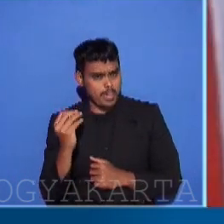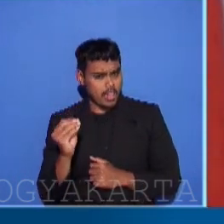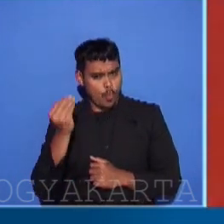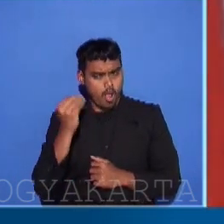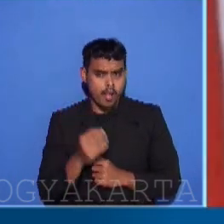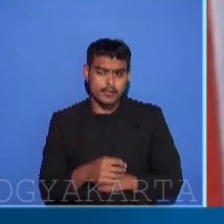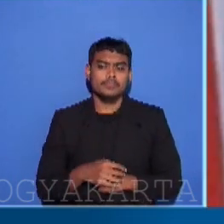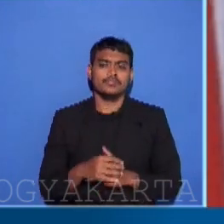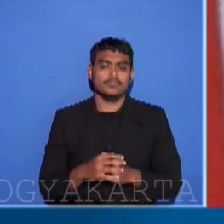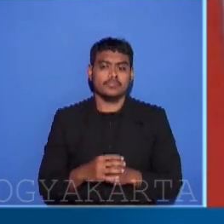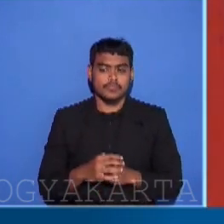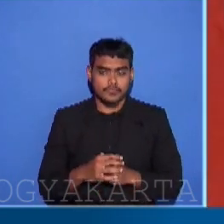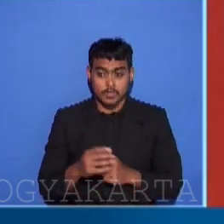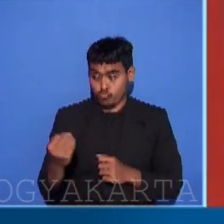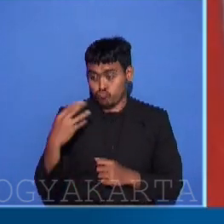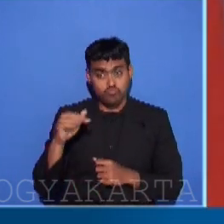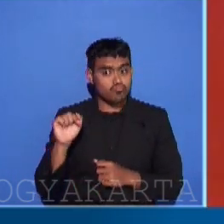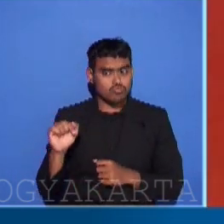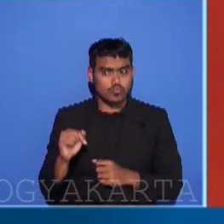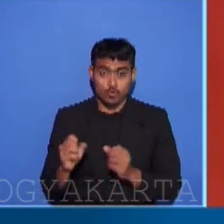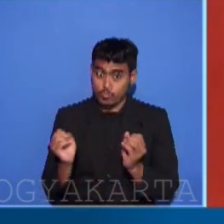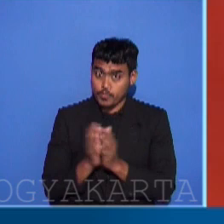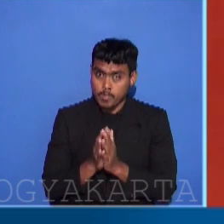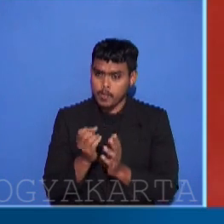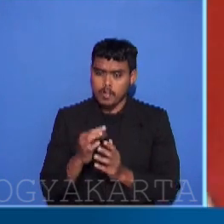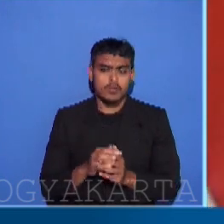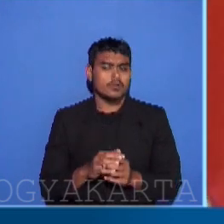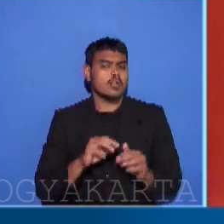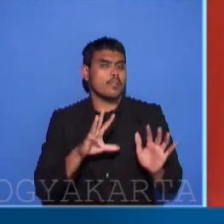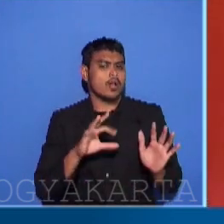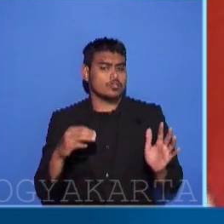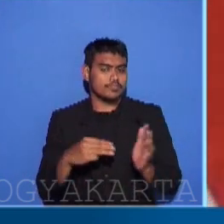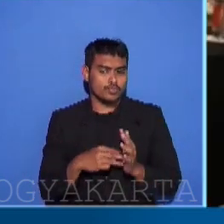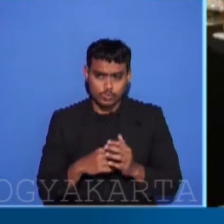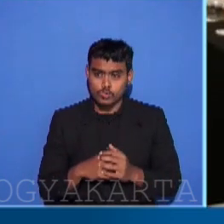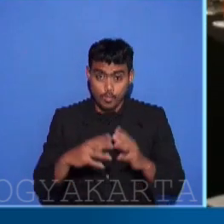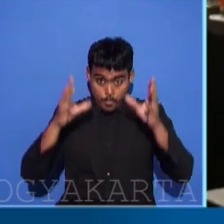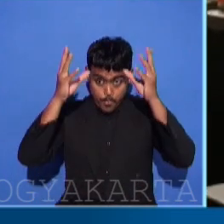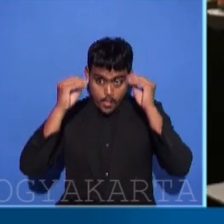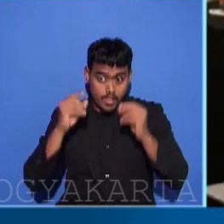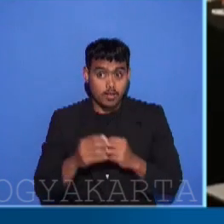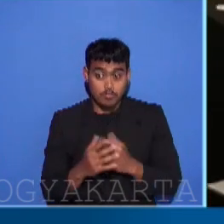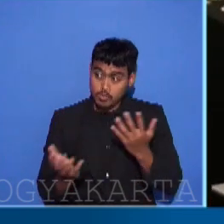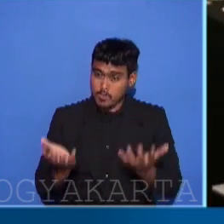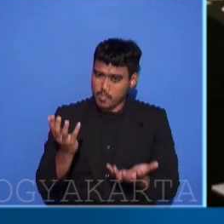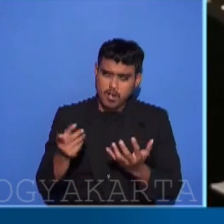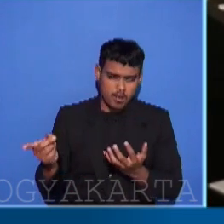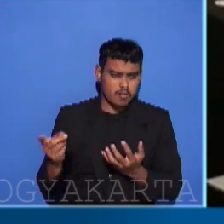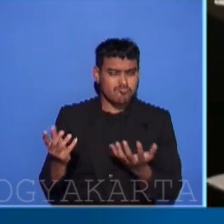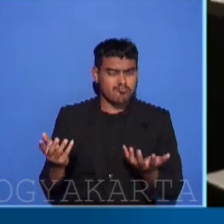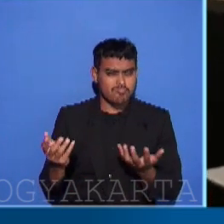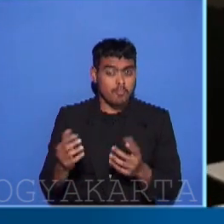Setiawan mengatakan saat ini ada sekitar 800.000 orang perawat di mana jika dibandingkan dengan jumlah penduduk